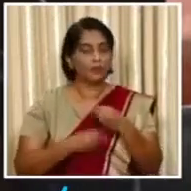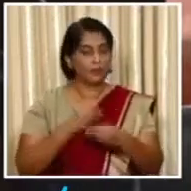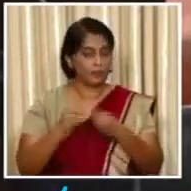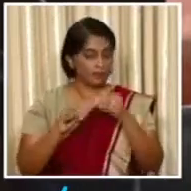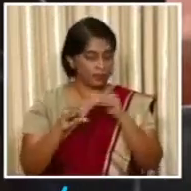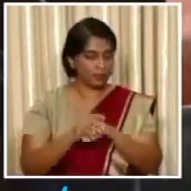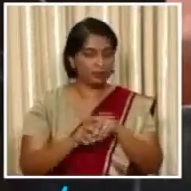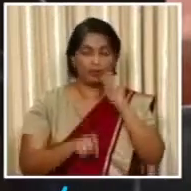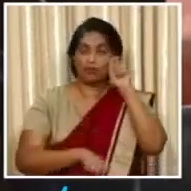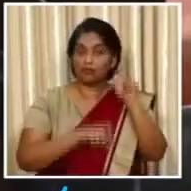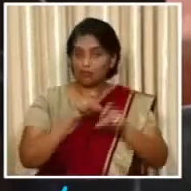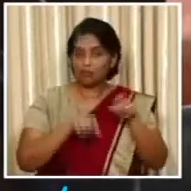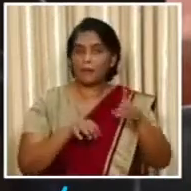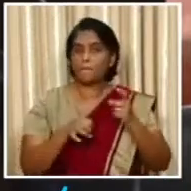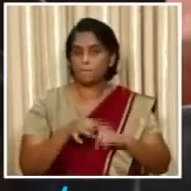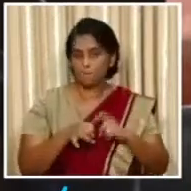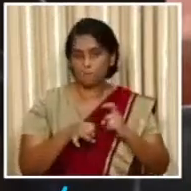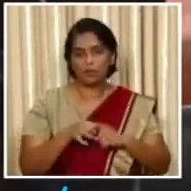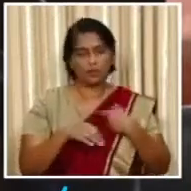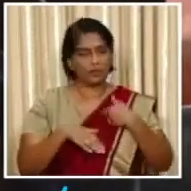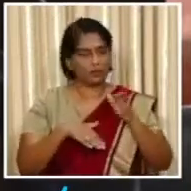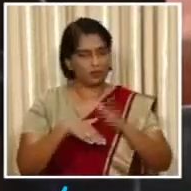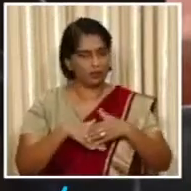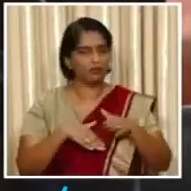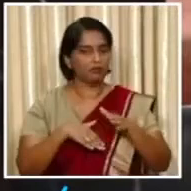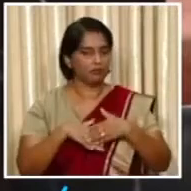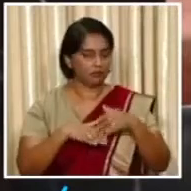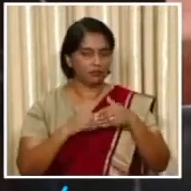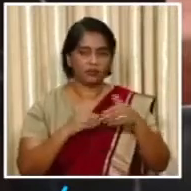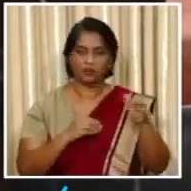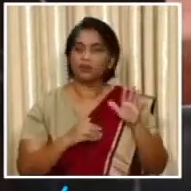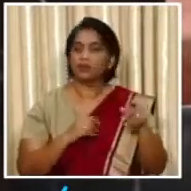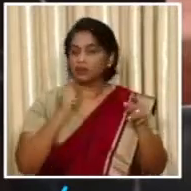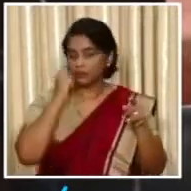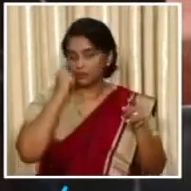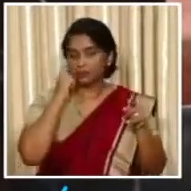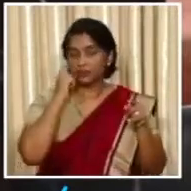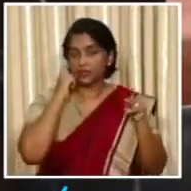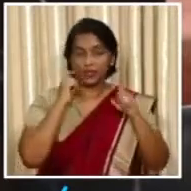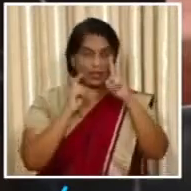கிட்டத்தட்ட 1 ஏக்கர் நெல் வயல் செய்வதற்கு